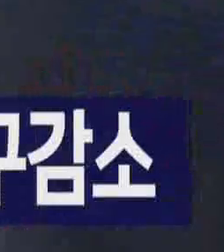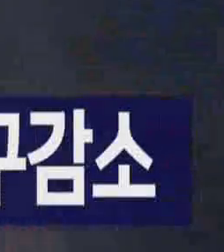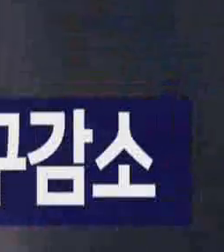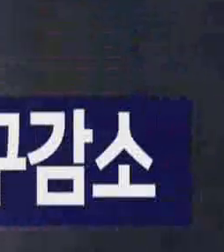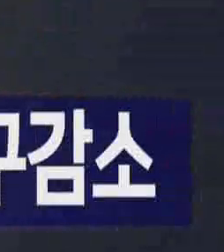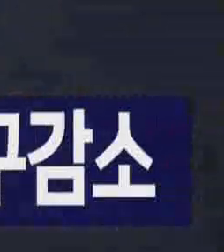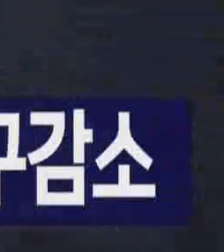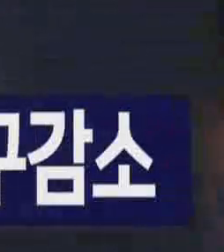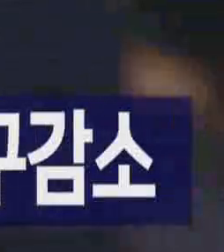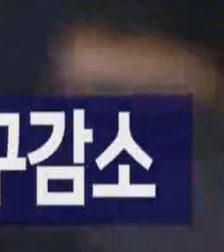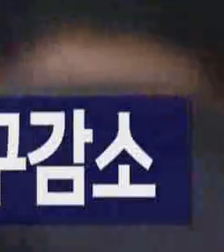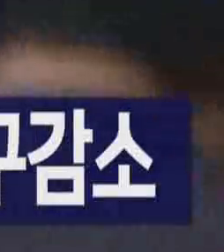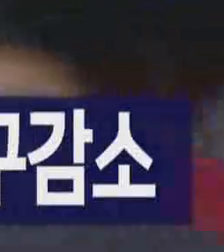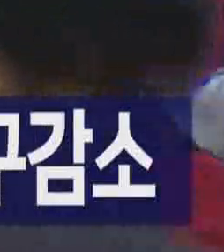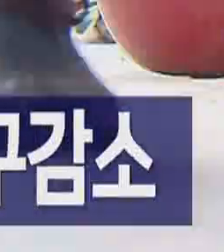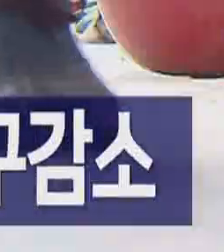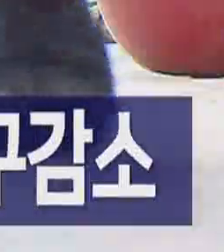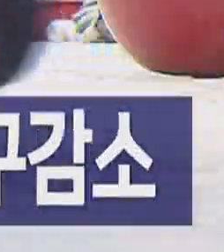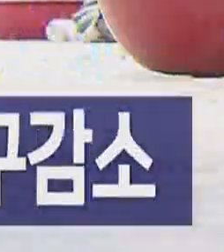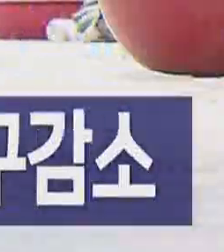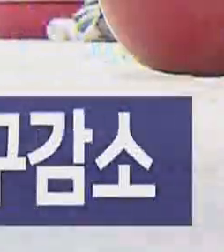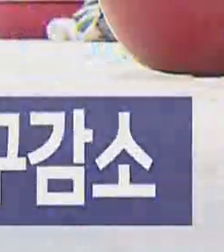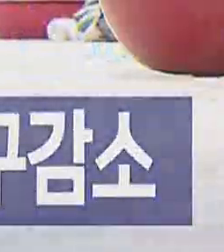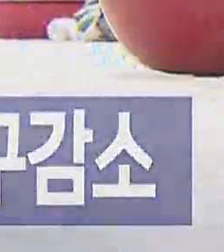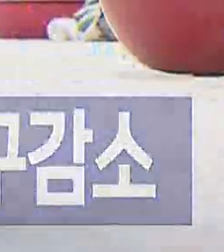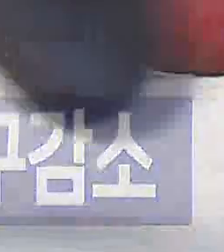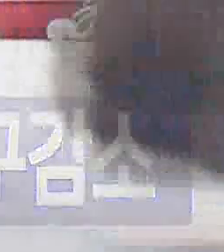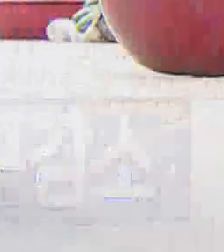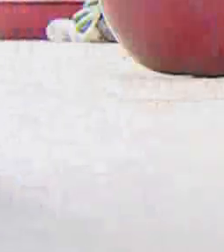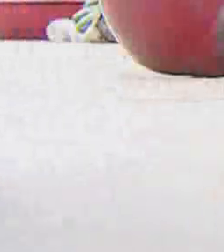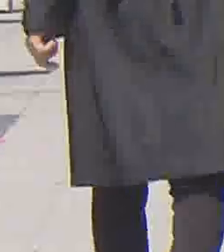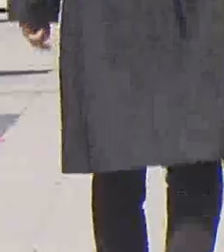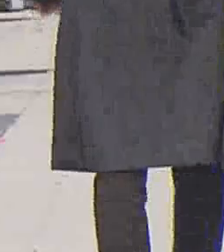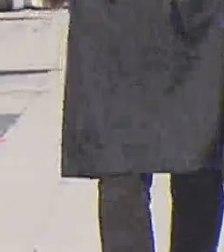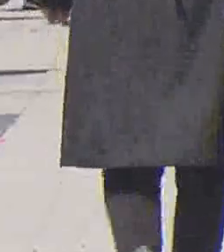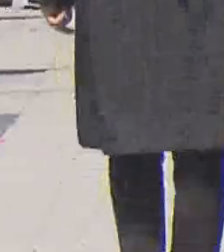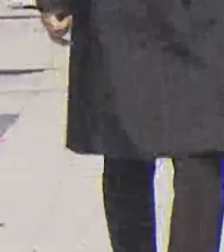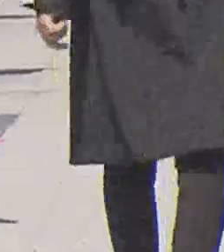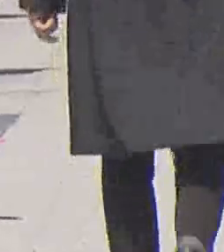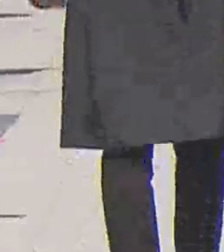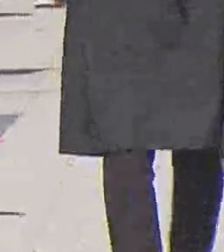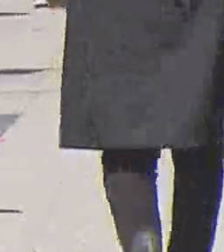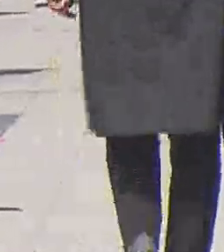광양만권 지자체 가운데 여수시의 인구만 감소했다는 통계 결과가 나왔습니다.